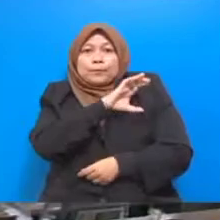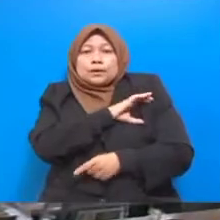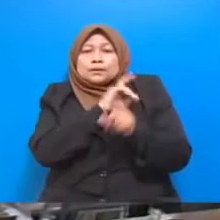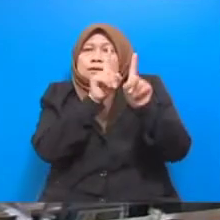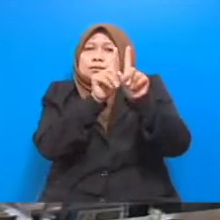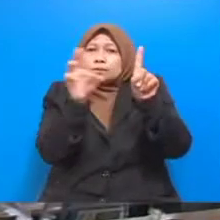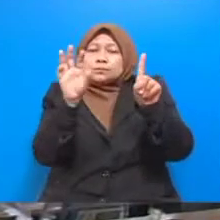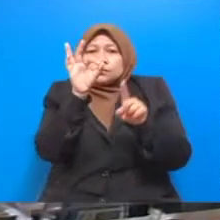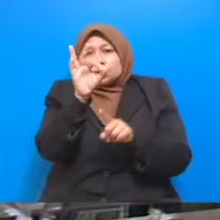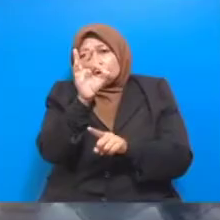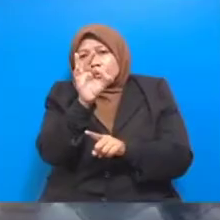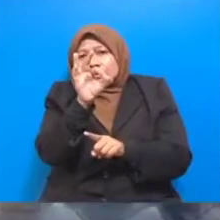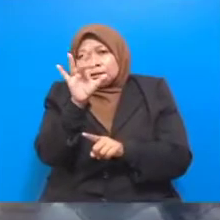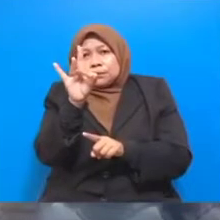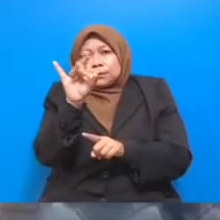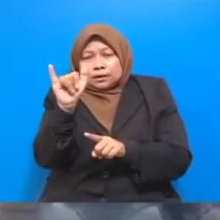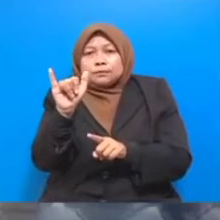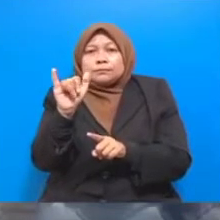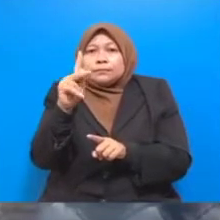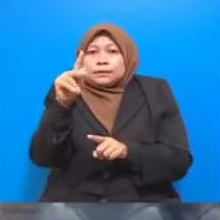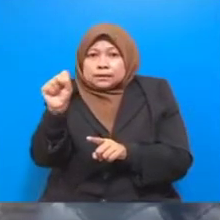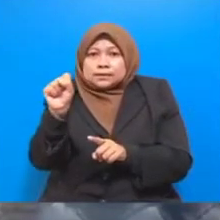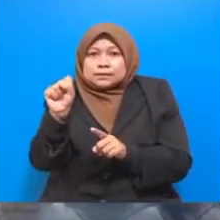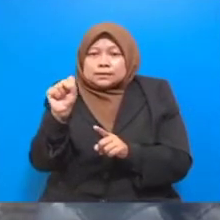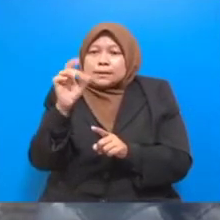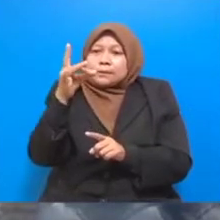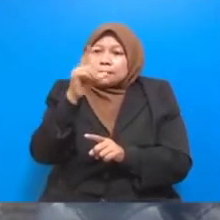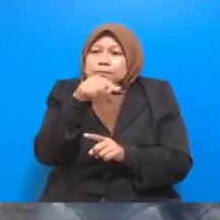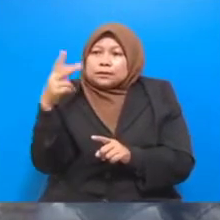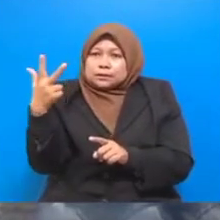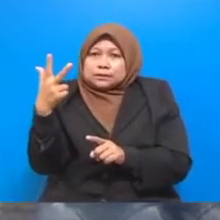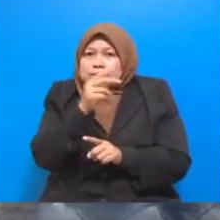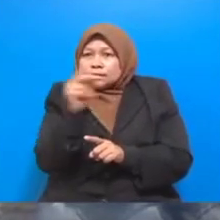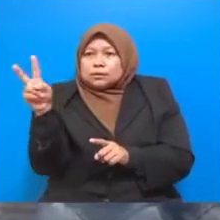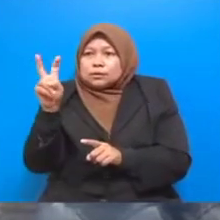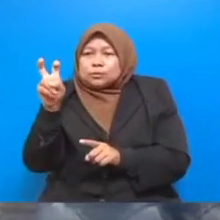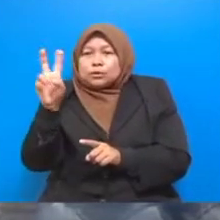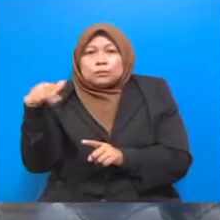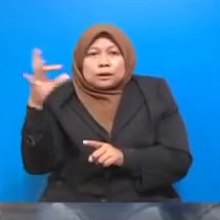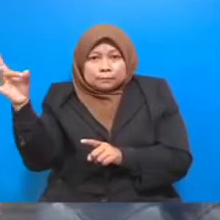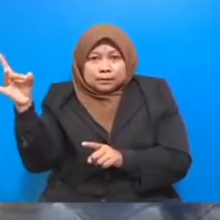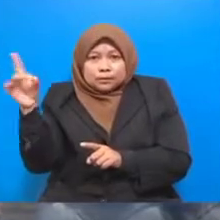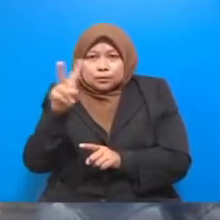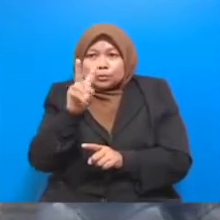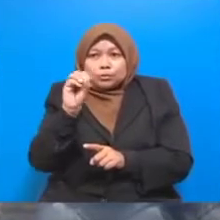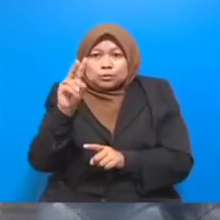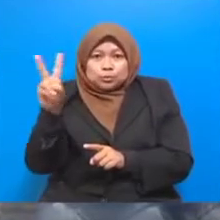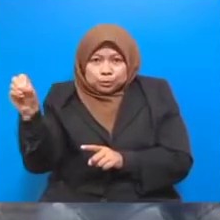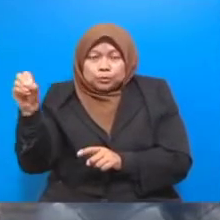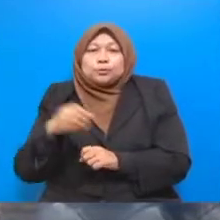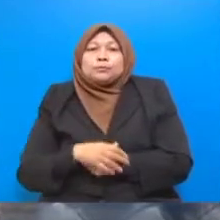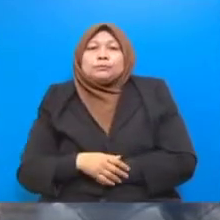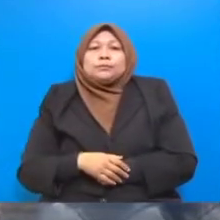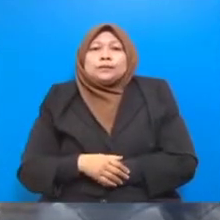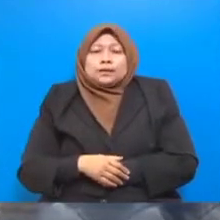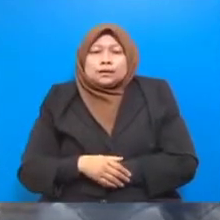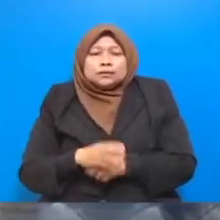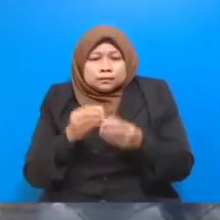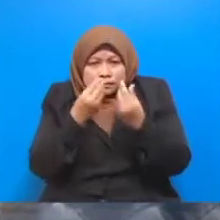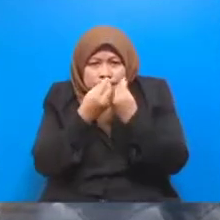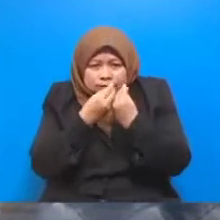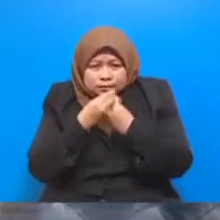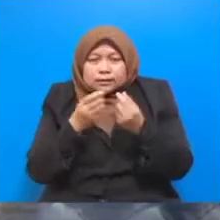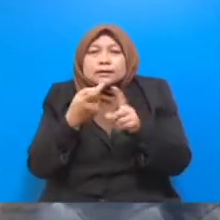dan 1986 peace pada 18 mas hingga 20ribuan ogos 2020 ini yang